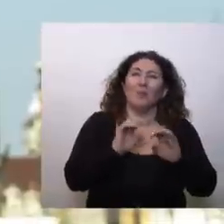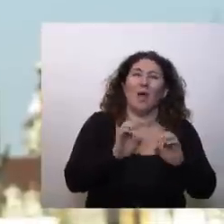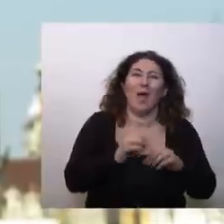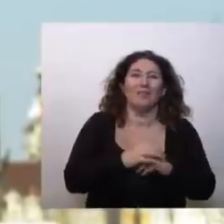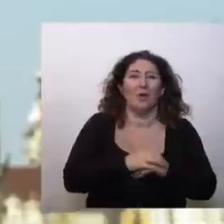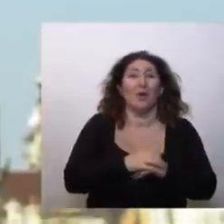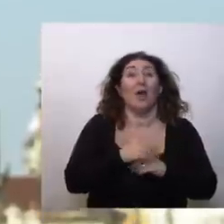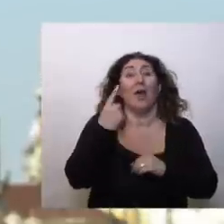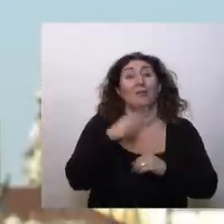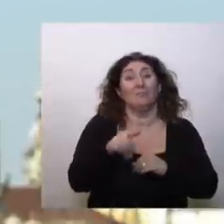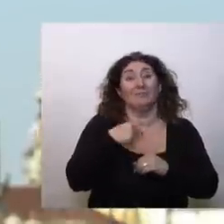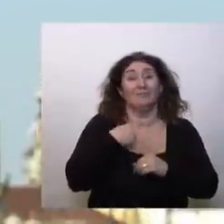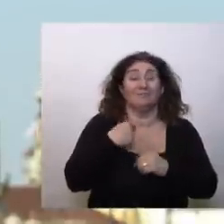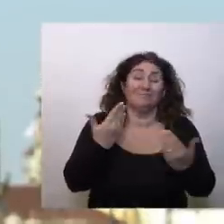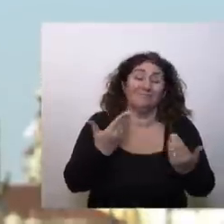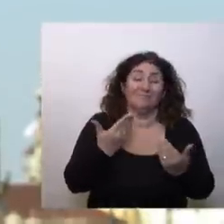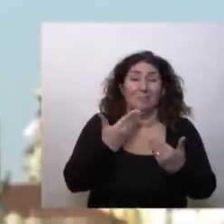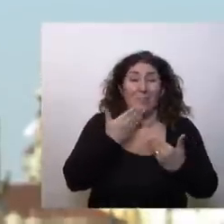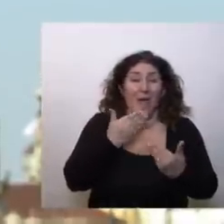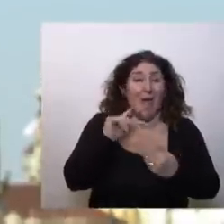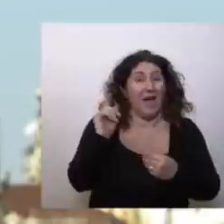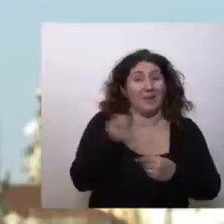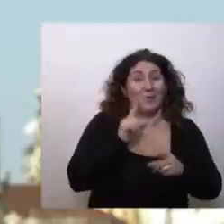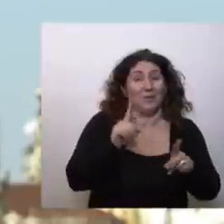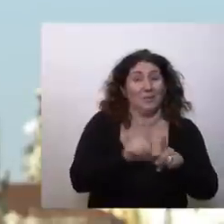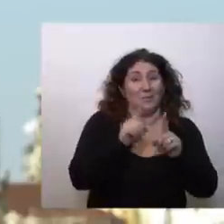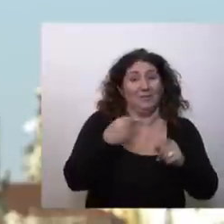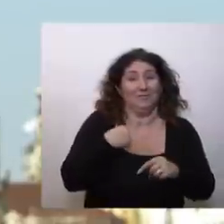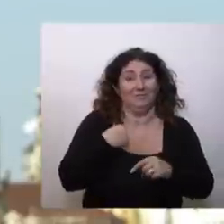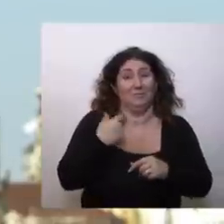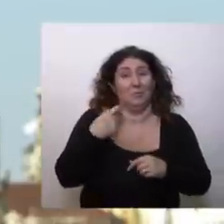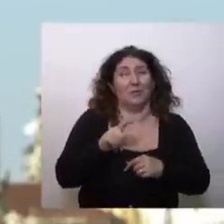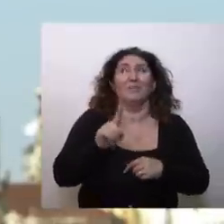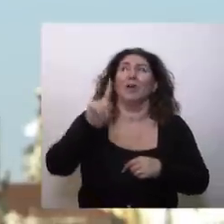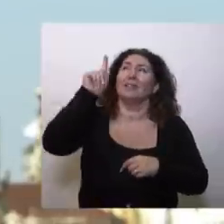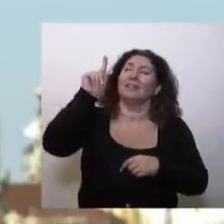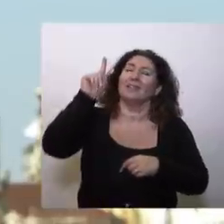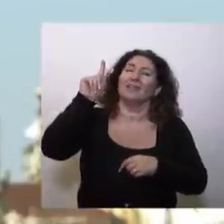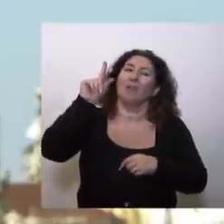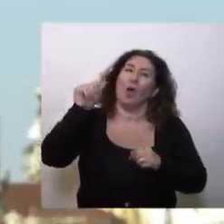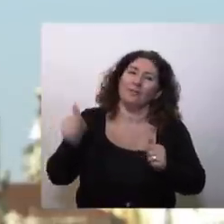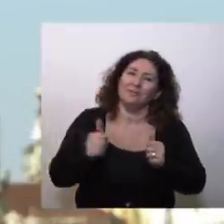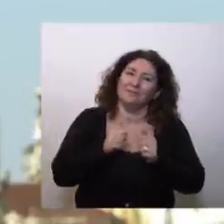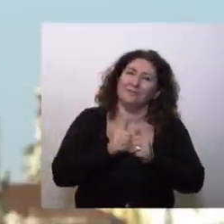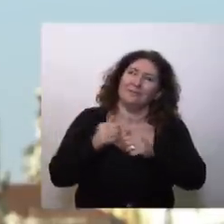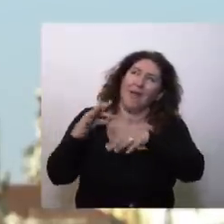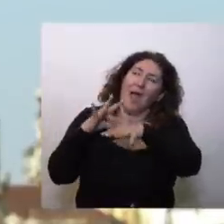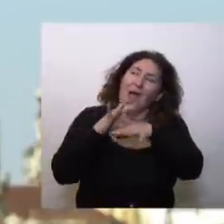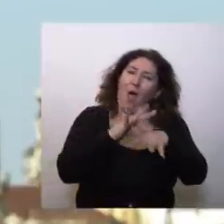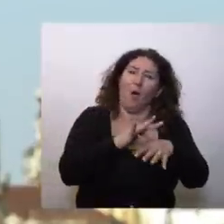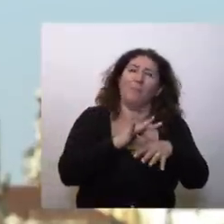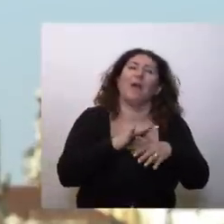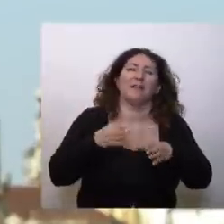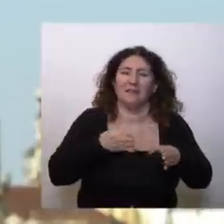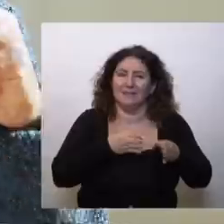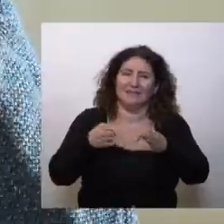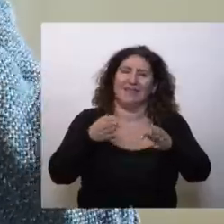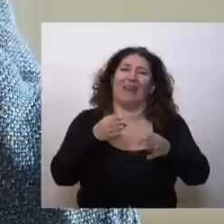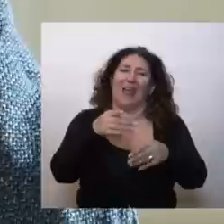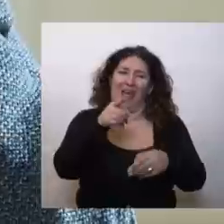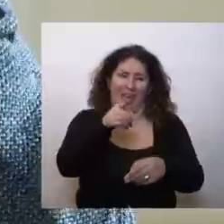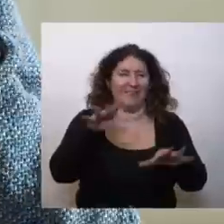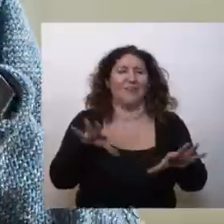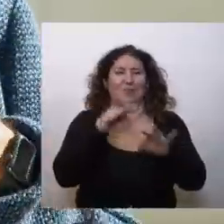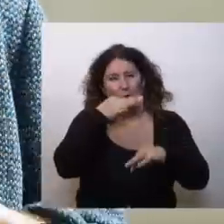questo lo auguro un po' a tutti, perché accompagnato da Dio puoi trovare la tua strada.